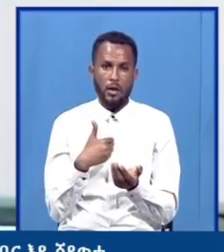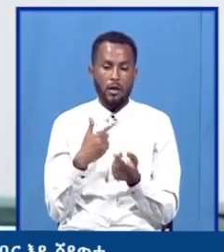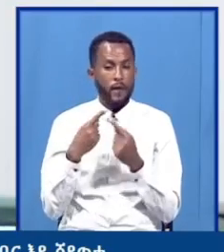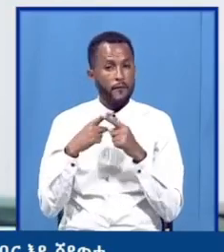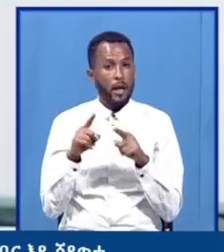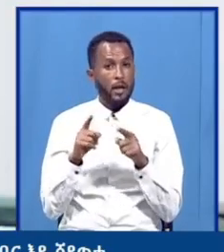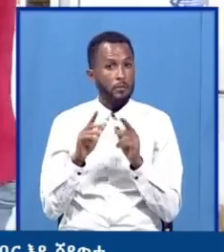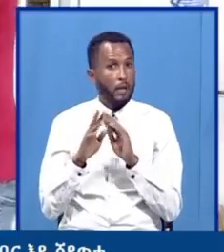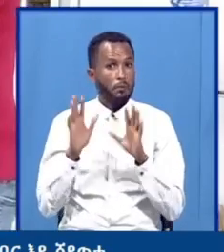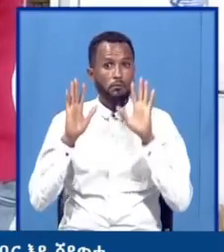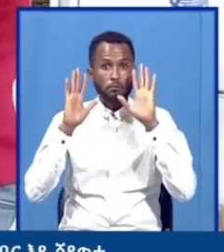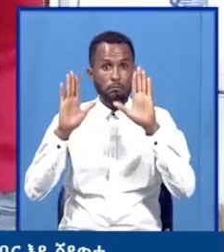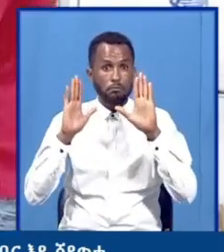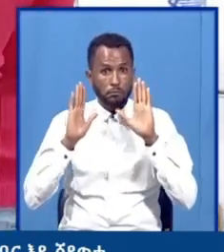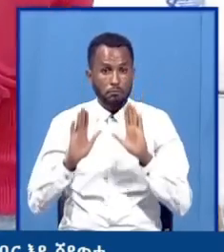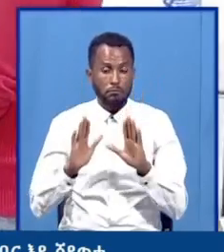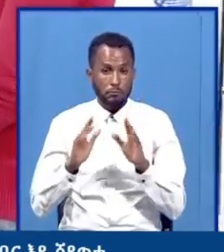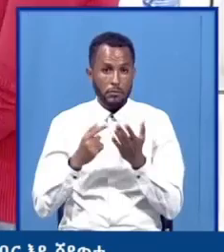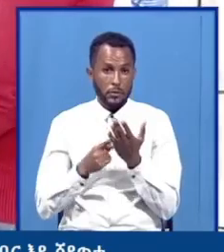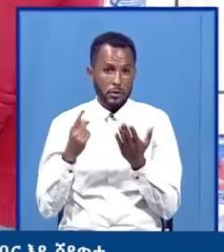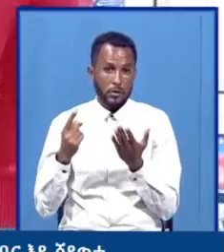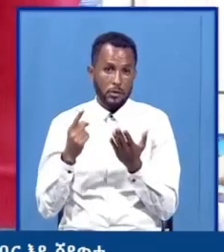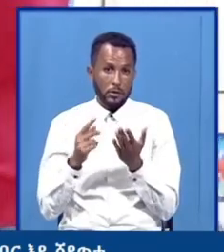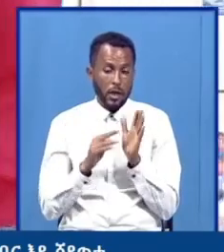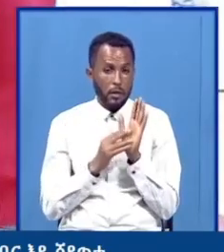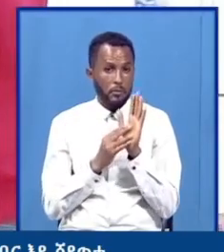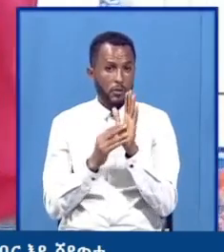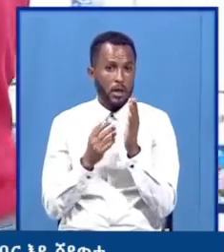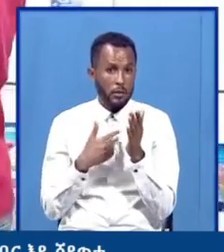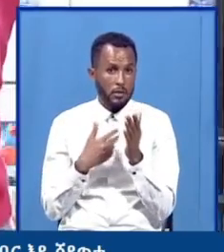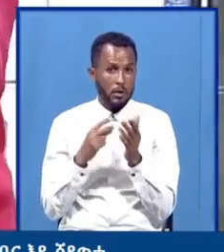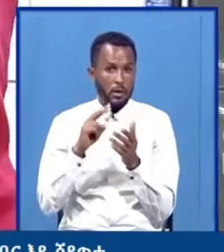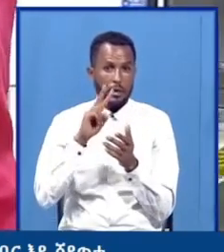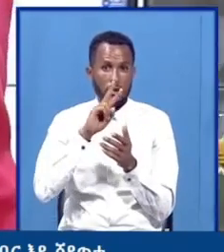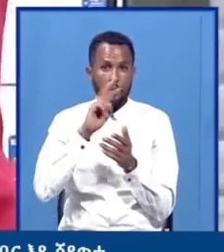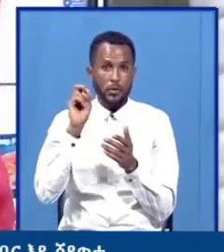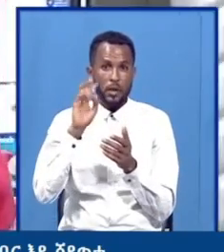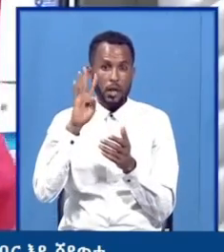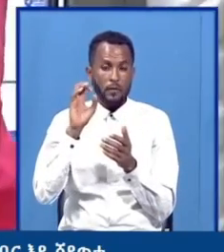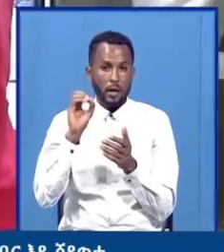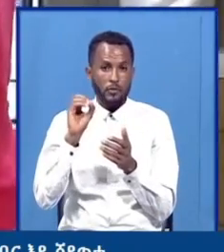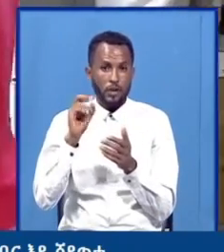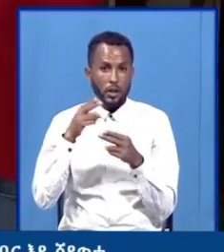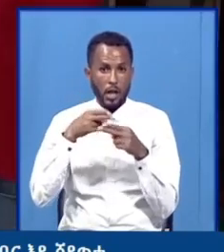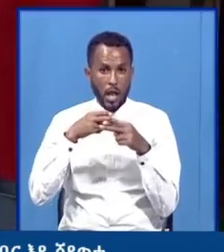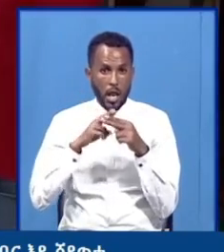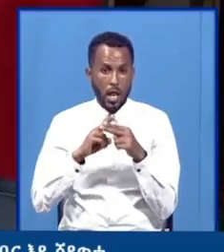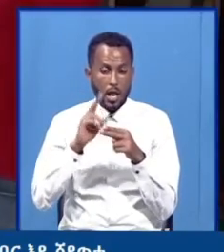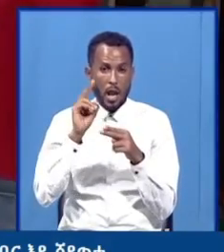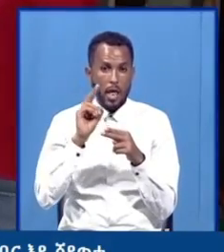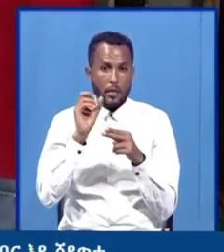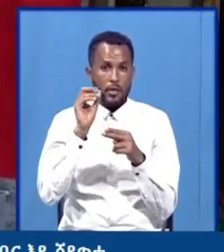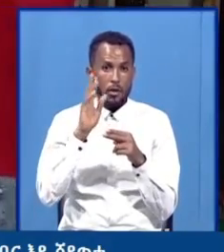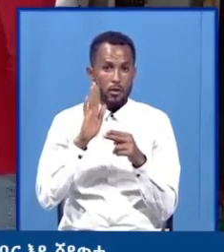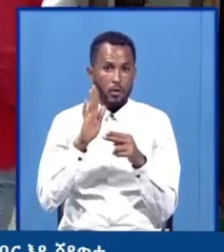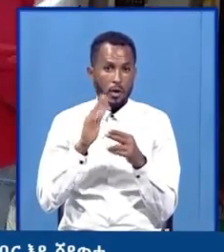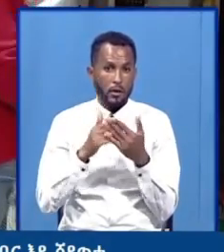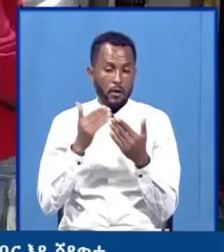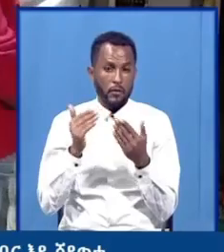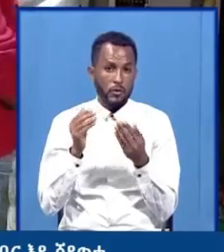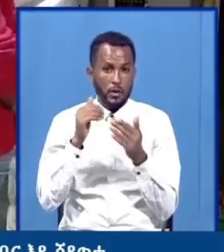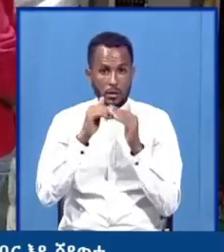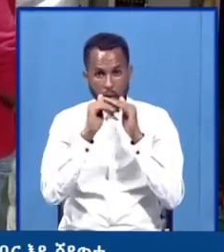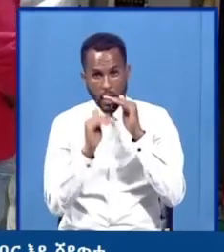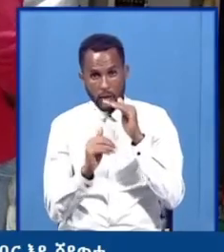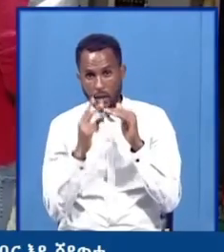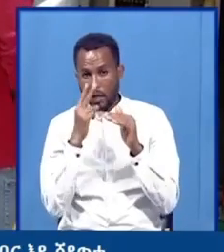لبت عمق قاني نو بيانس دي أسان فلنياتك كلاسي كلتير وعي حمشي ليتو عيا بيانس حدا بروكا خاوزي لتحت تاريخ